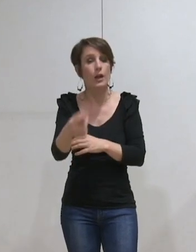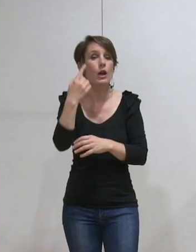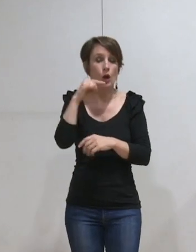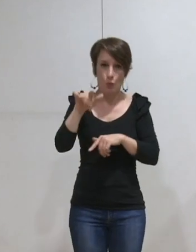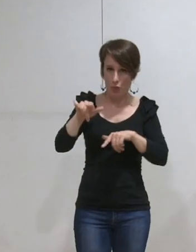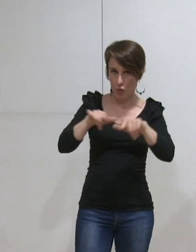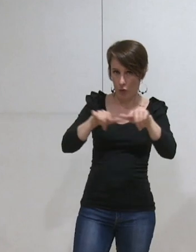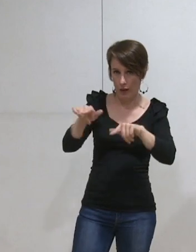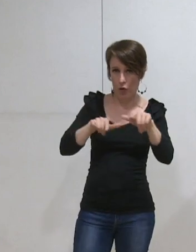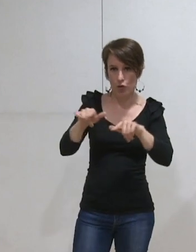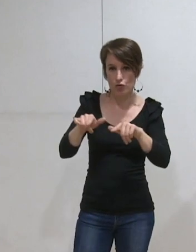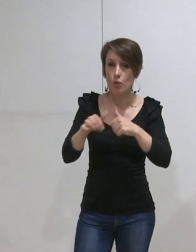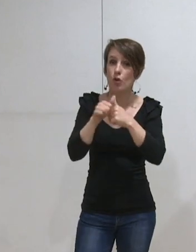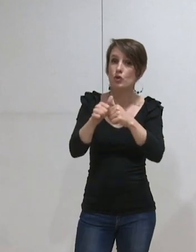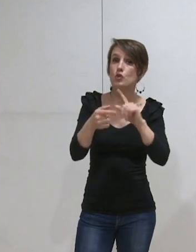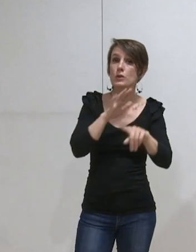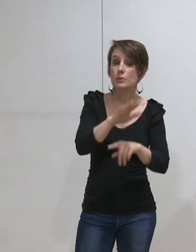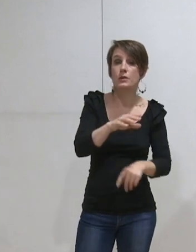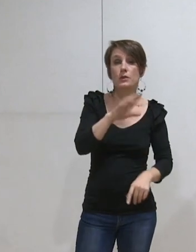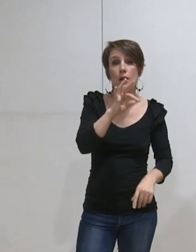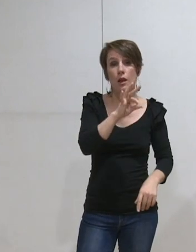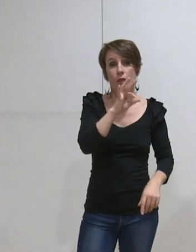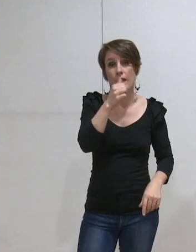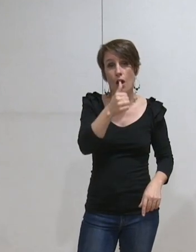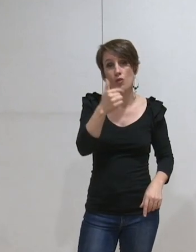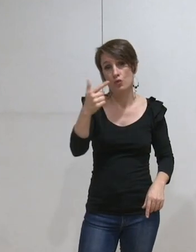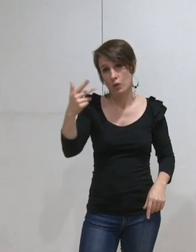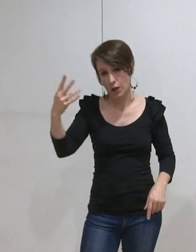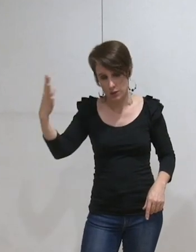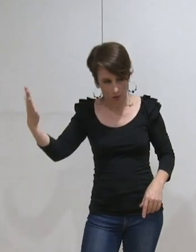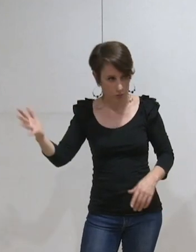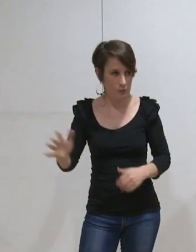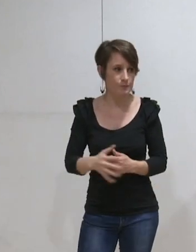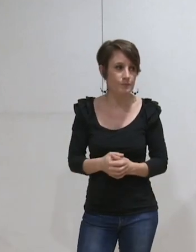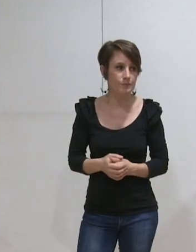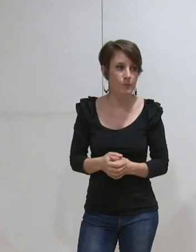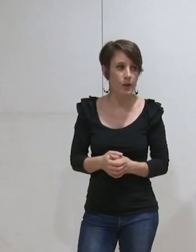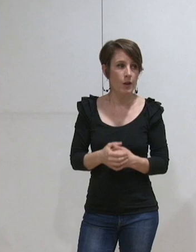donc selon la typologie des logements d'ailleurs où